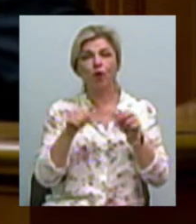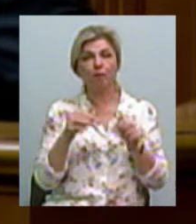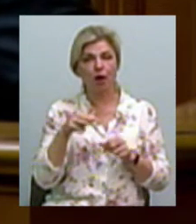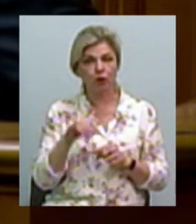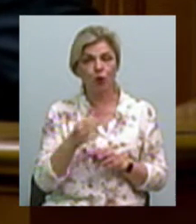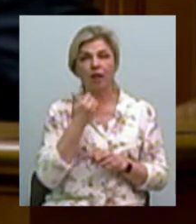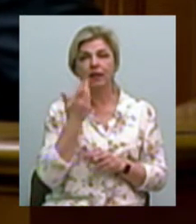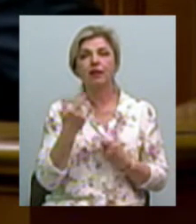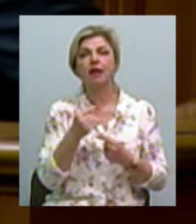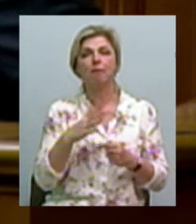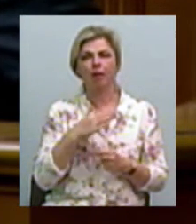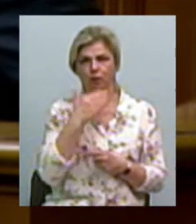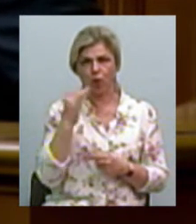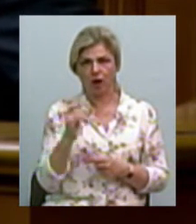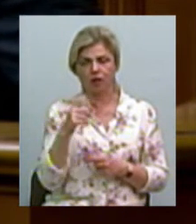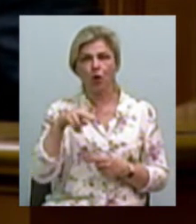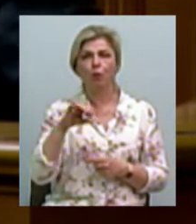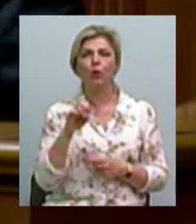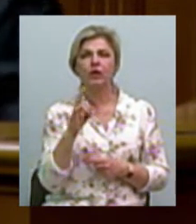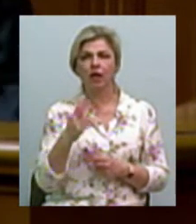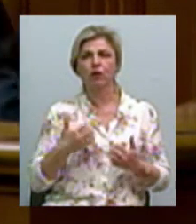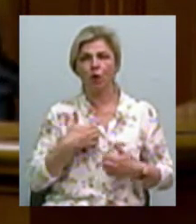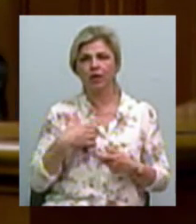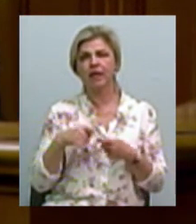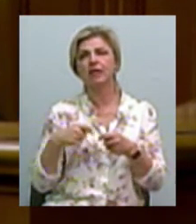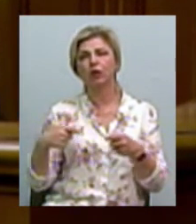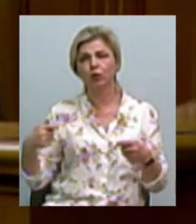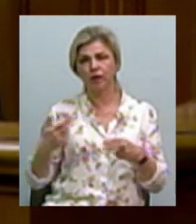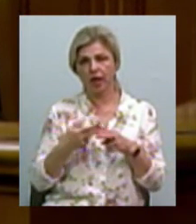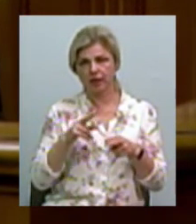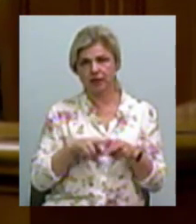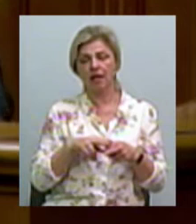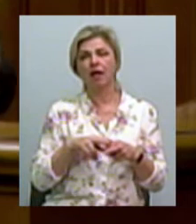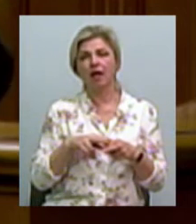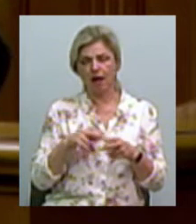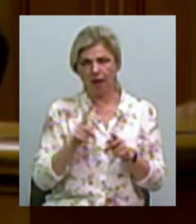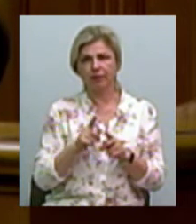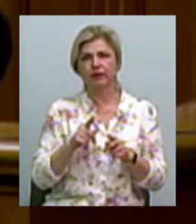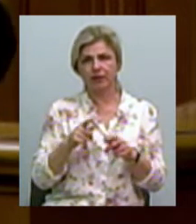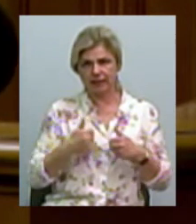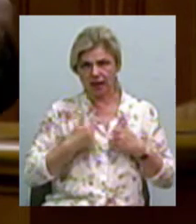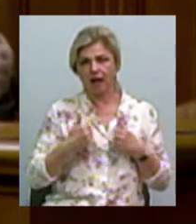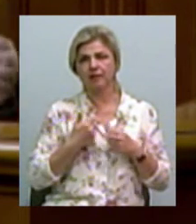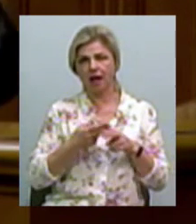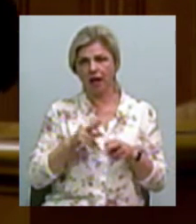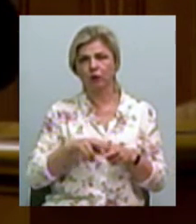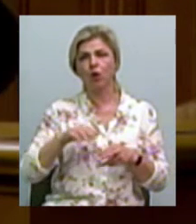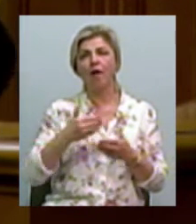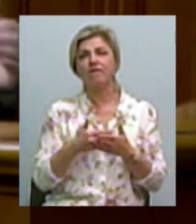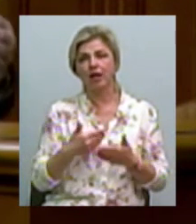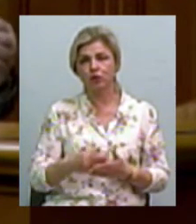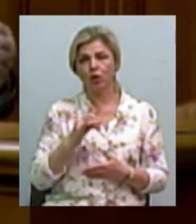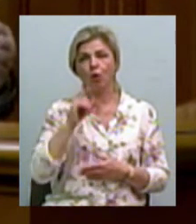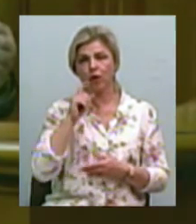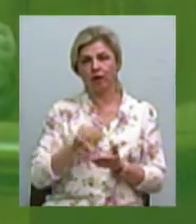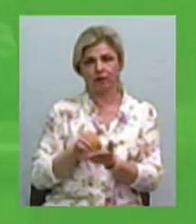неодноразово Путін намагався прочавити, протягнути цю версію, і українська сторона завжди давала рішучий